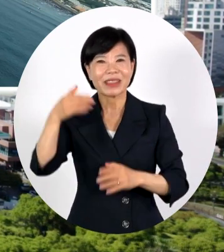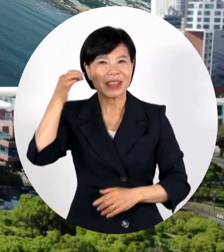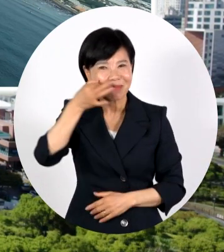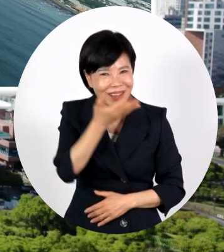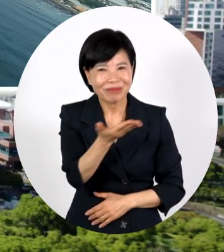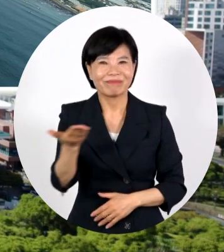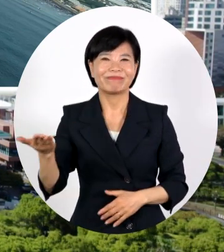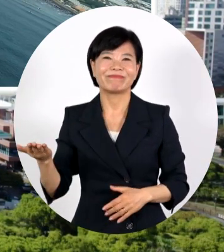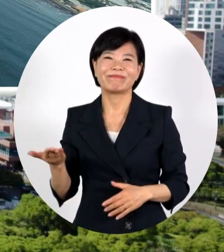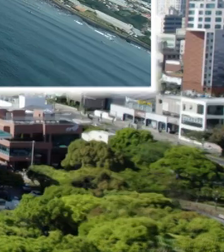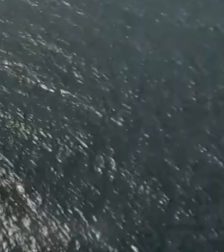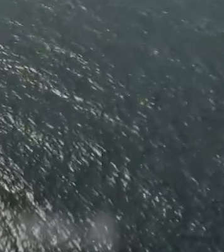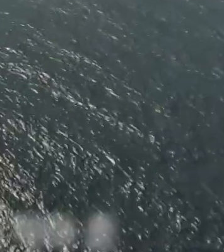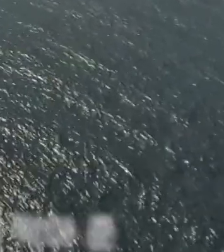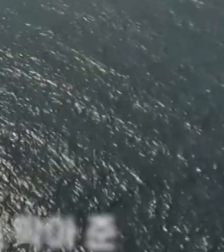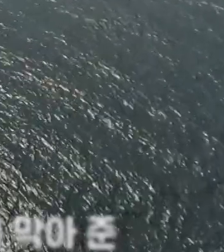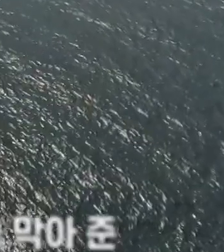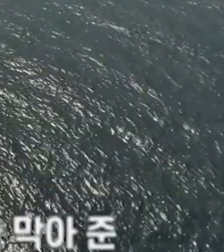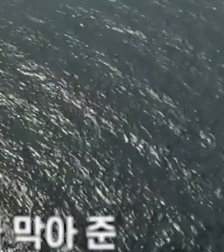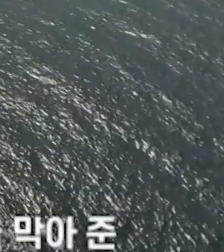함께 감상하시죠.